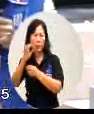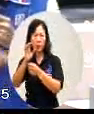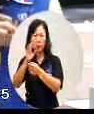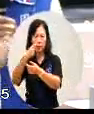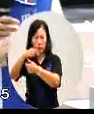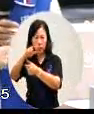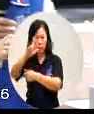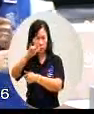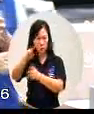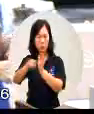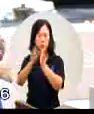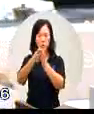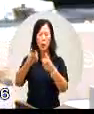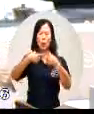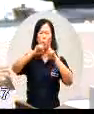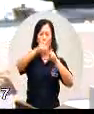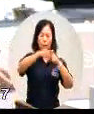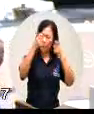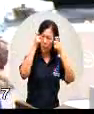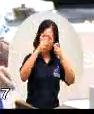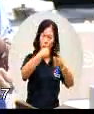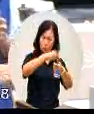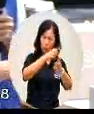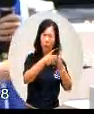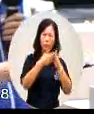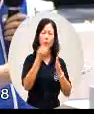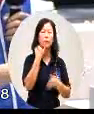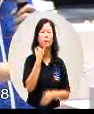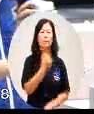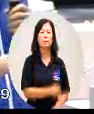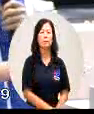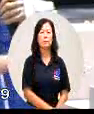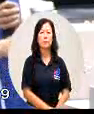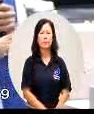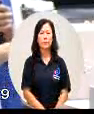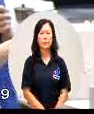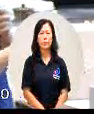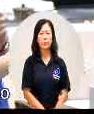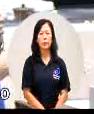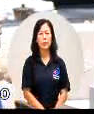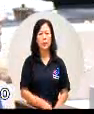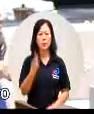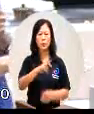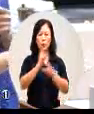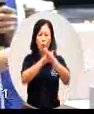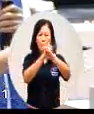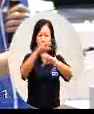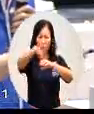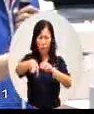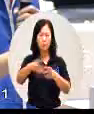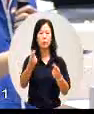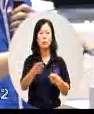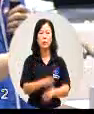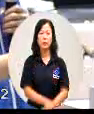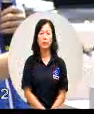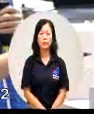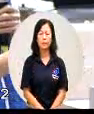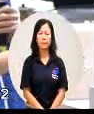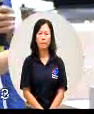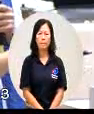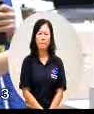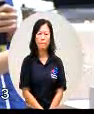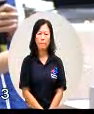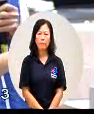的那些老师们可以返乡到高雄市，回高雄市服务。再来我们消防局一样，哦，这个